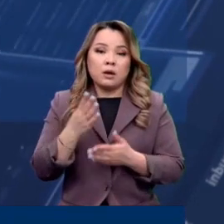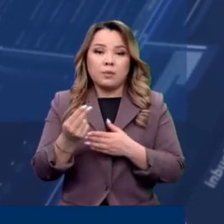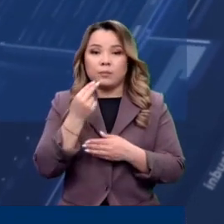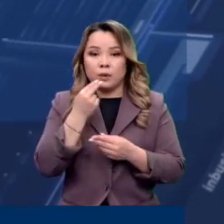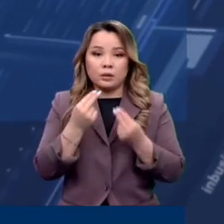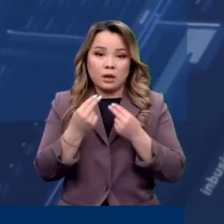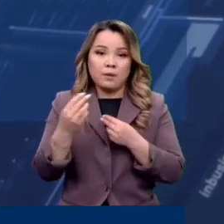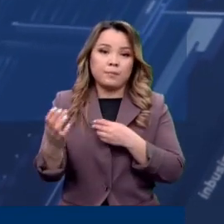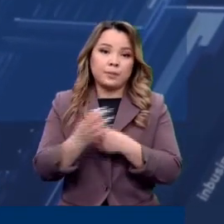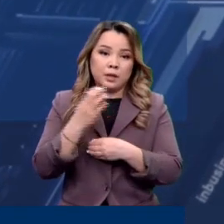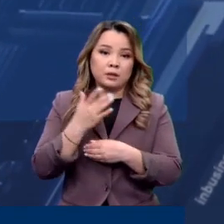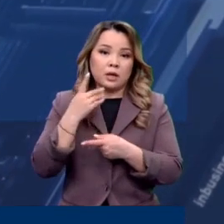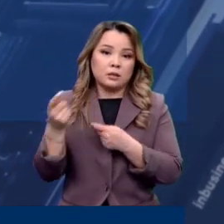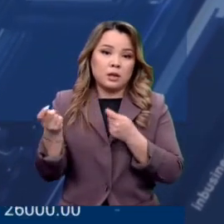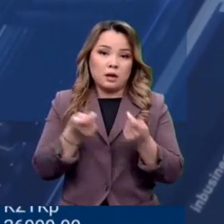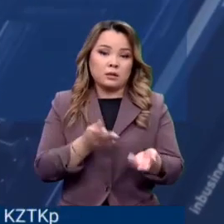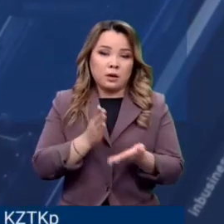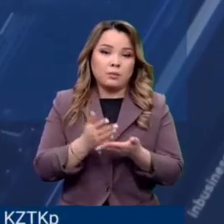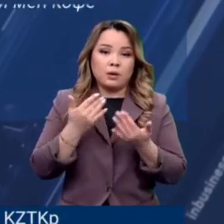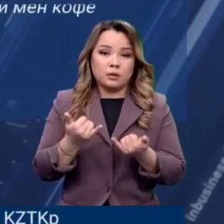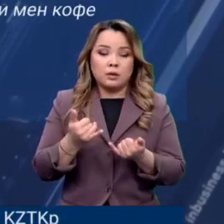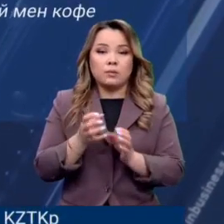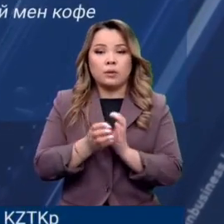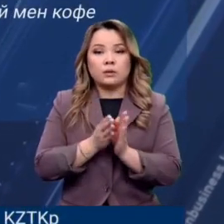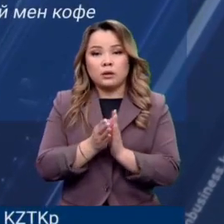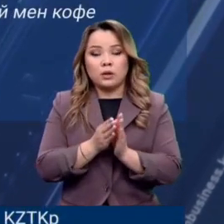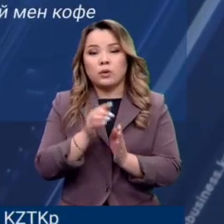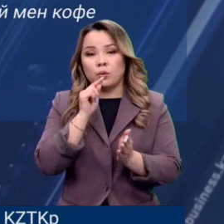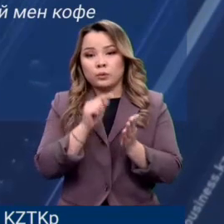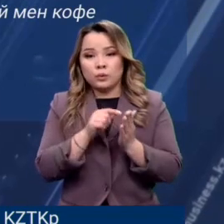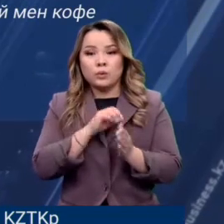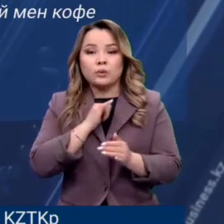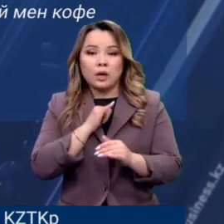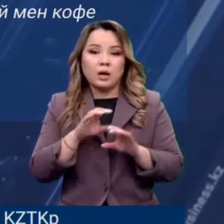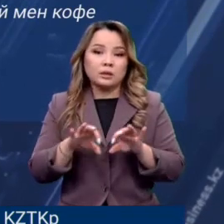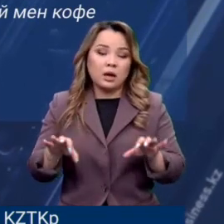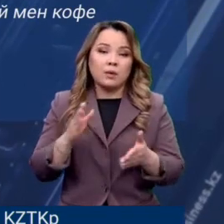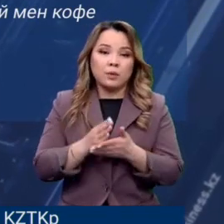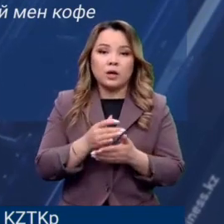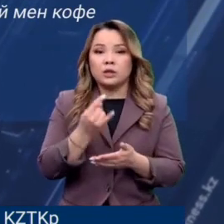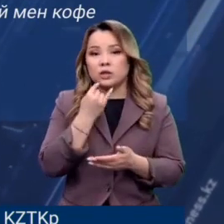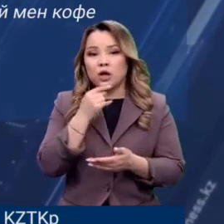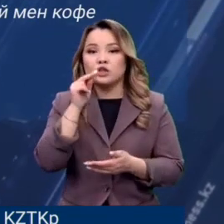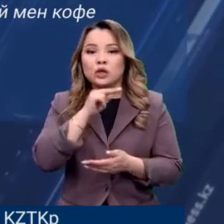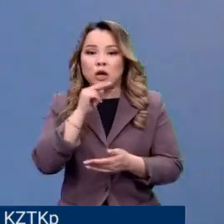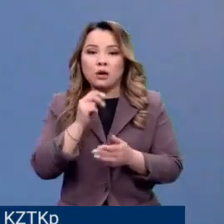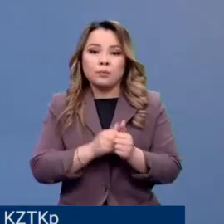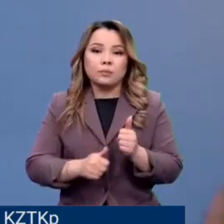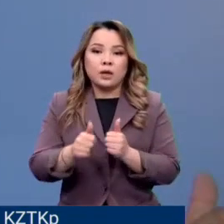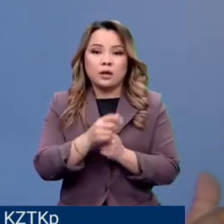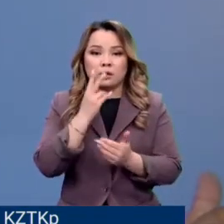түрі әлі де жиі импортталады. Бұл қатарда көкөніс пен жеміс-жидек, шұжық өнімдері, шай мен шоколад көш бастап тұр.